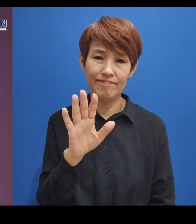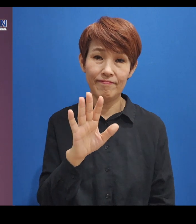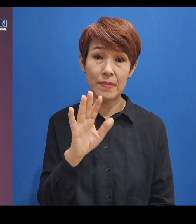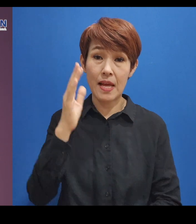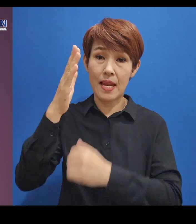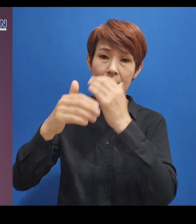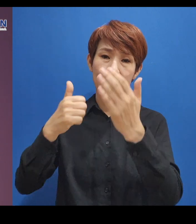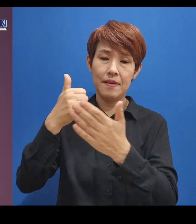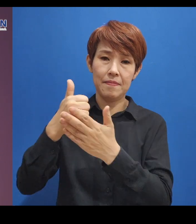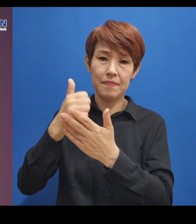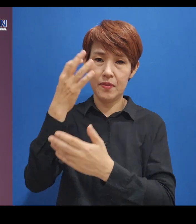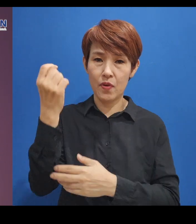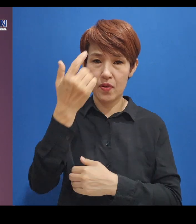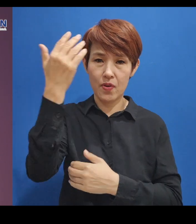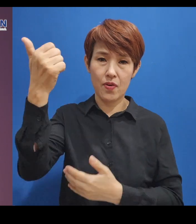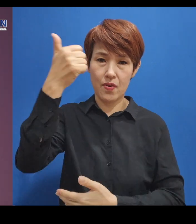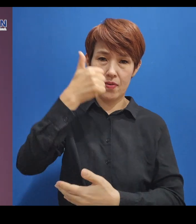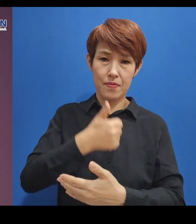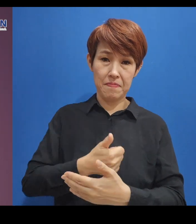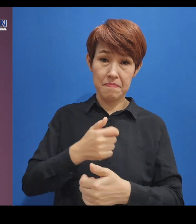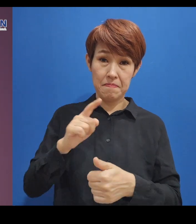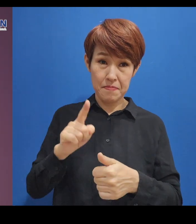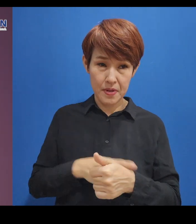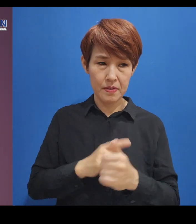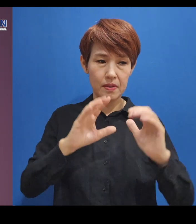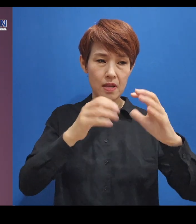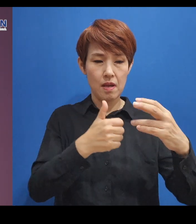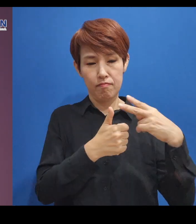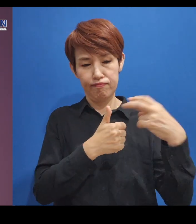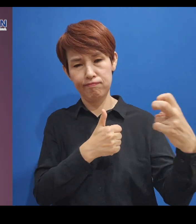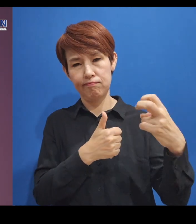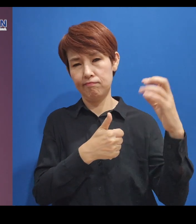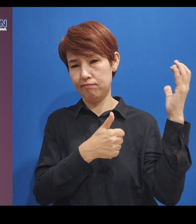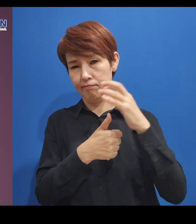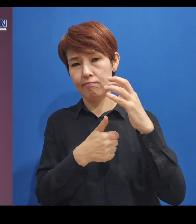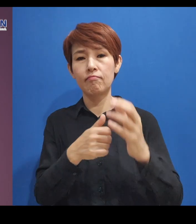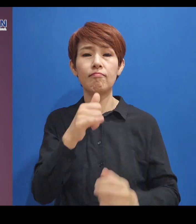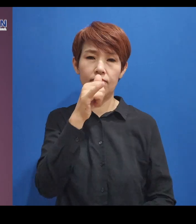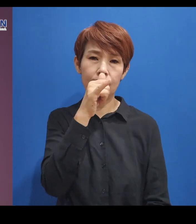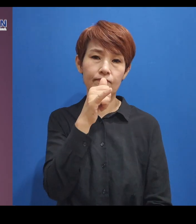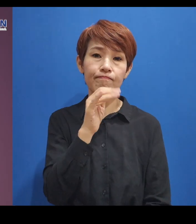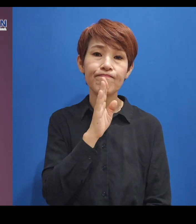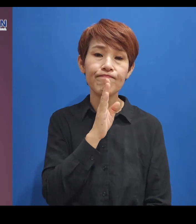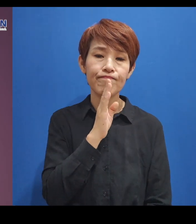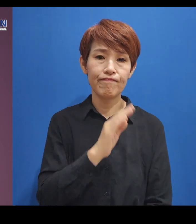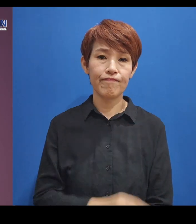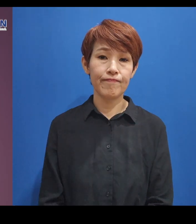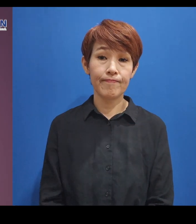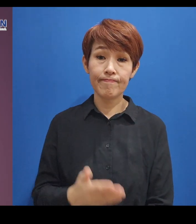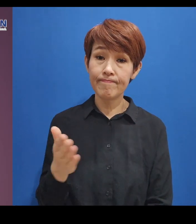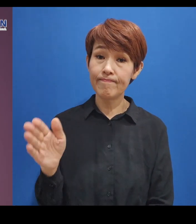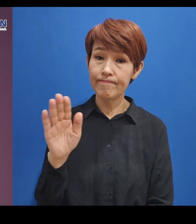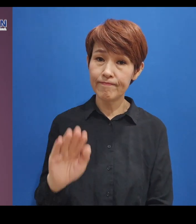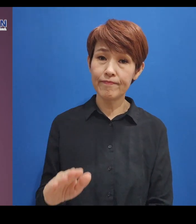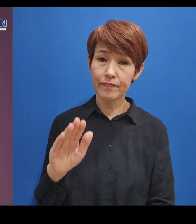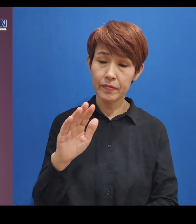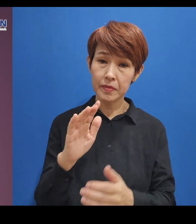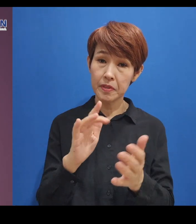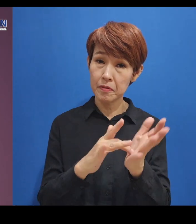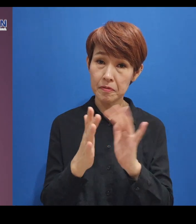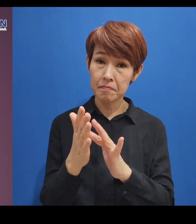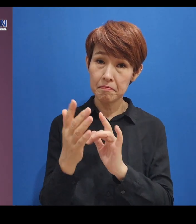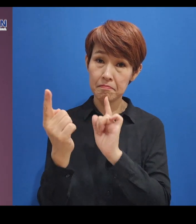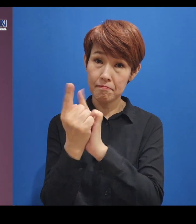오신 대가로 나는 세상의 미움과 박해를 받습니다. 그래도 예수님께로